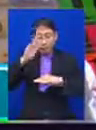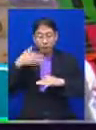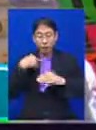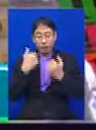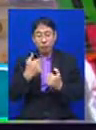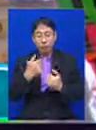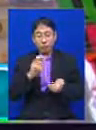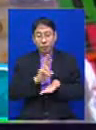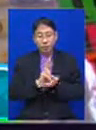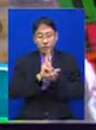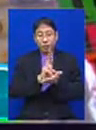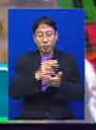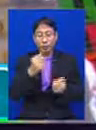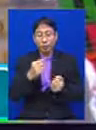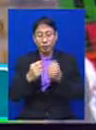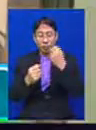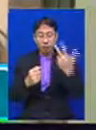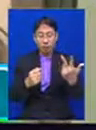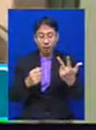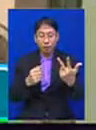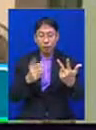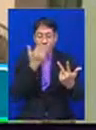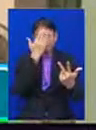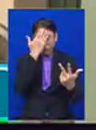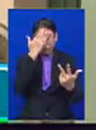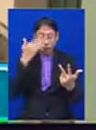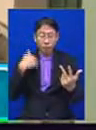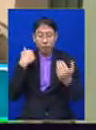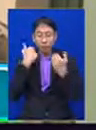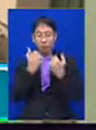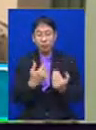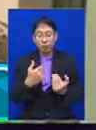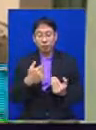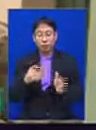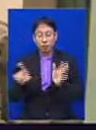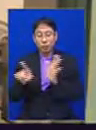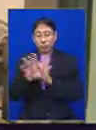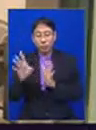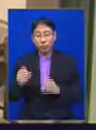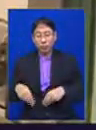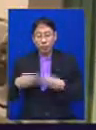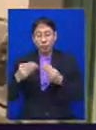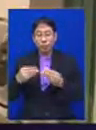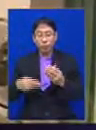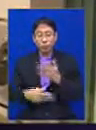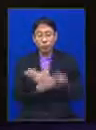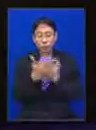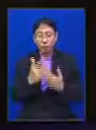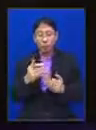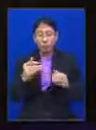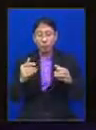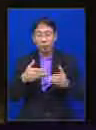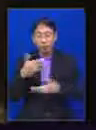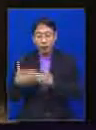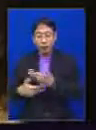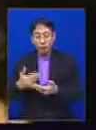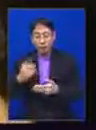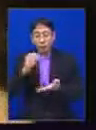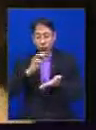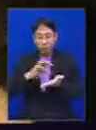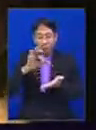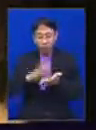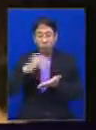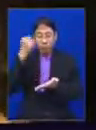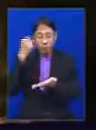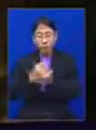รางวัลให้มีรางวัล3ตัวหน้าสลากรวมไปถึงมาตรการล่าสุดอย่างการเปิดโอกาสให้ผู้ค้าสลากรายย่อยสามารถลงทะเบียนเพื่อ